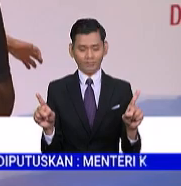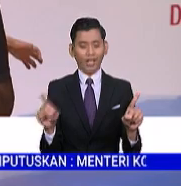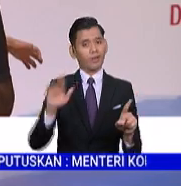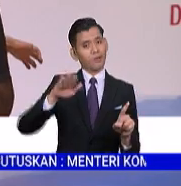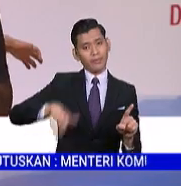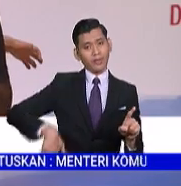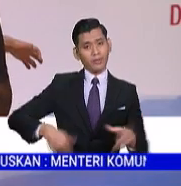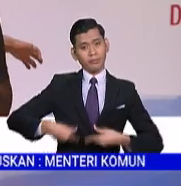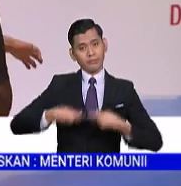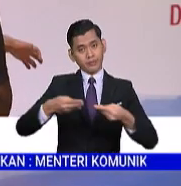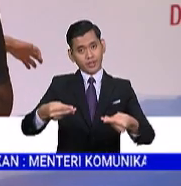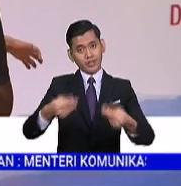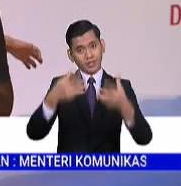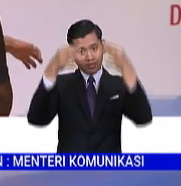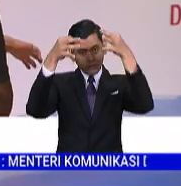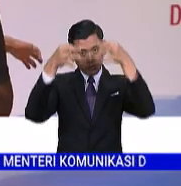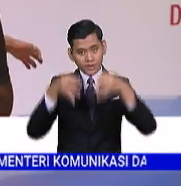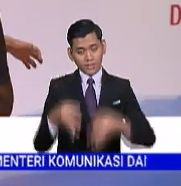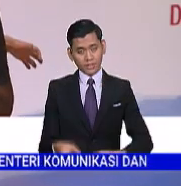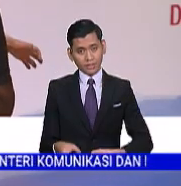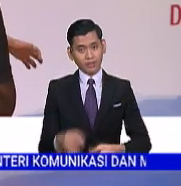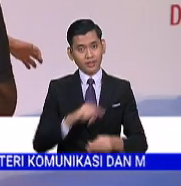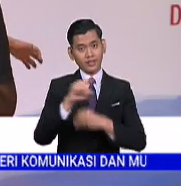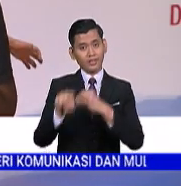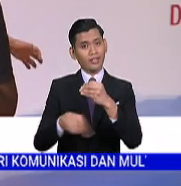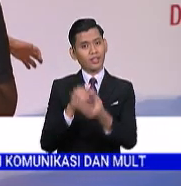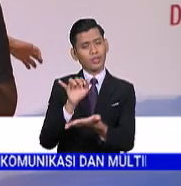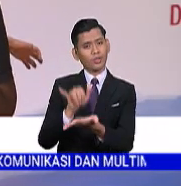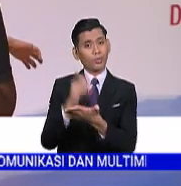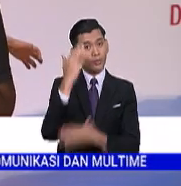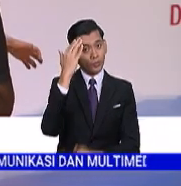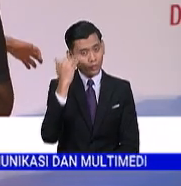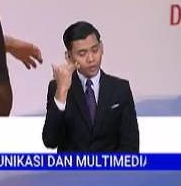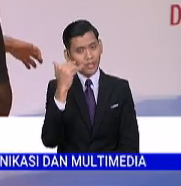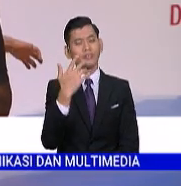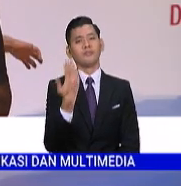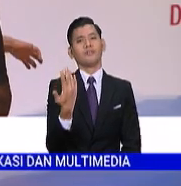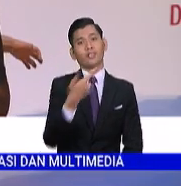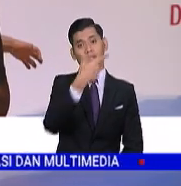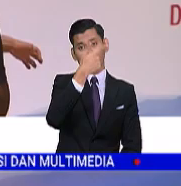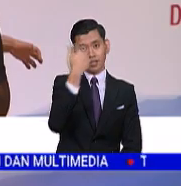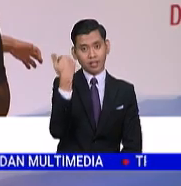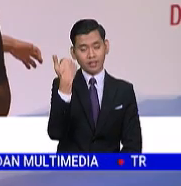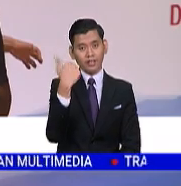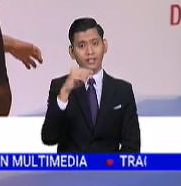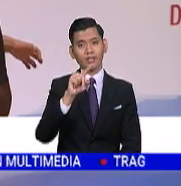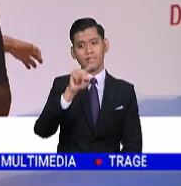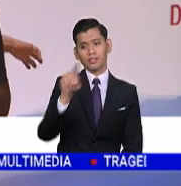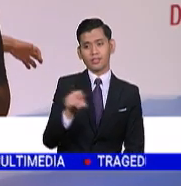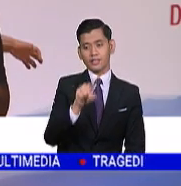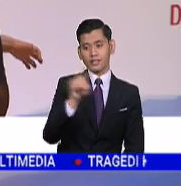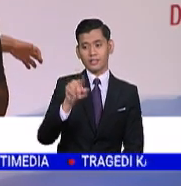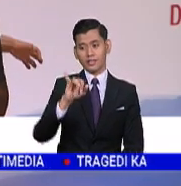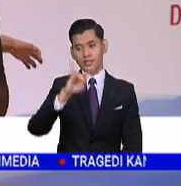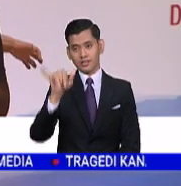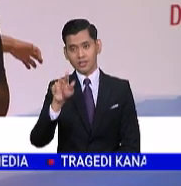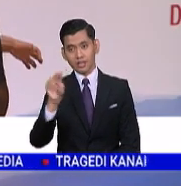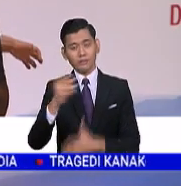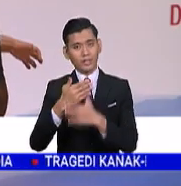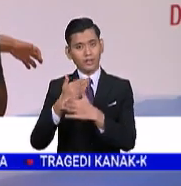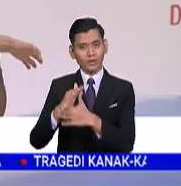memberi sebarang kata putus berkenaan hal tersebut. Ini adalah antara sebab yang Zijia berkongsikan bersama kami.